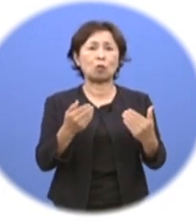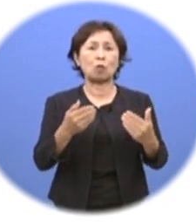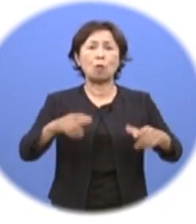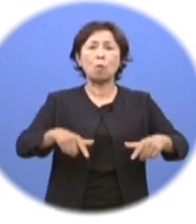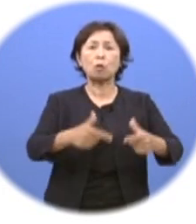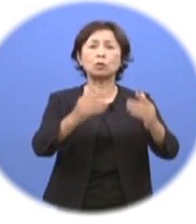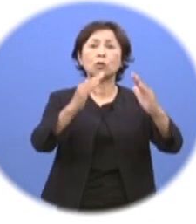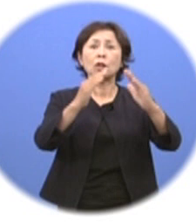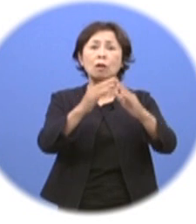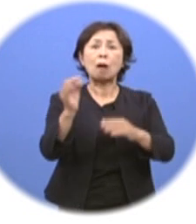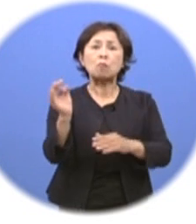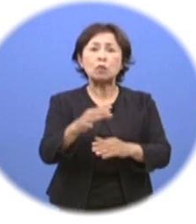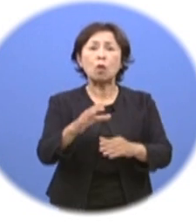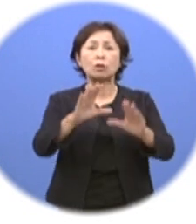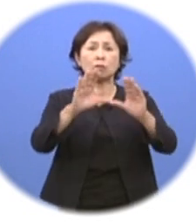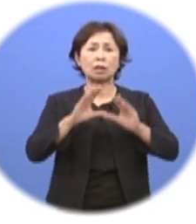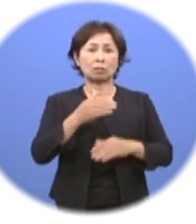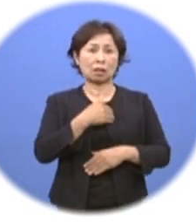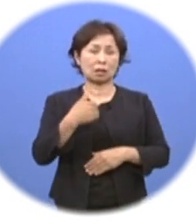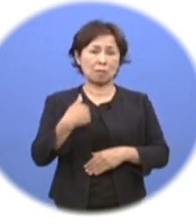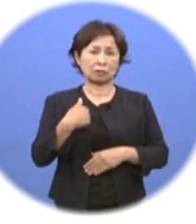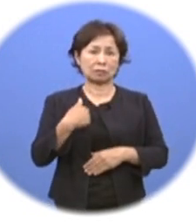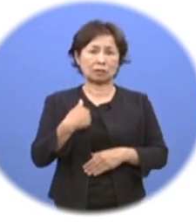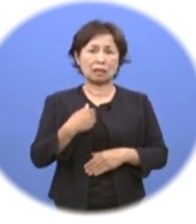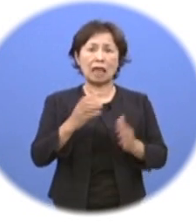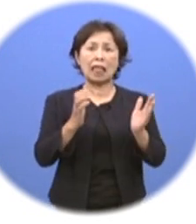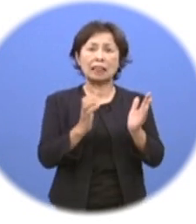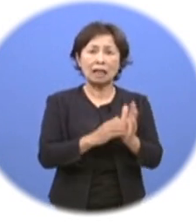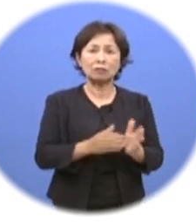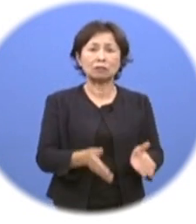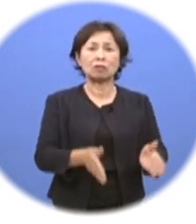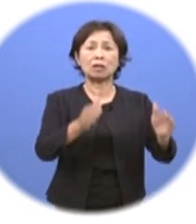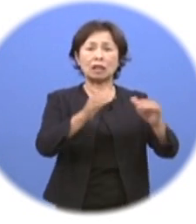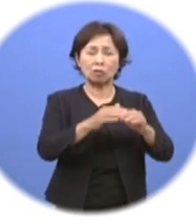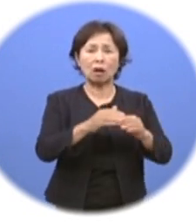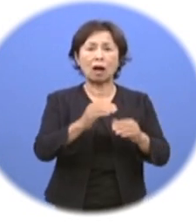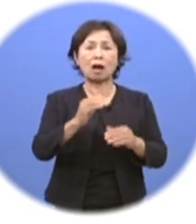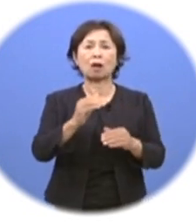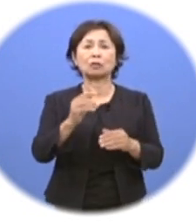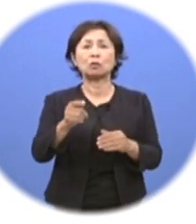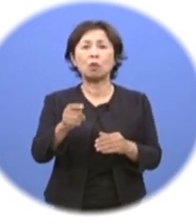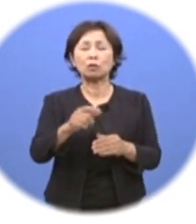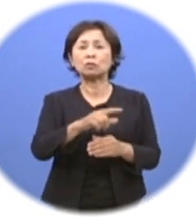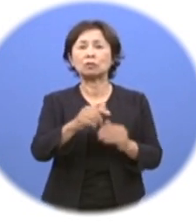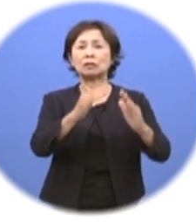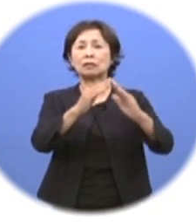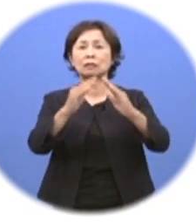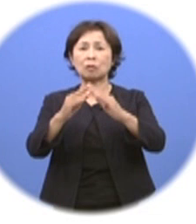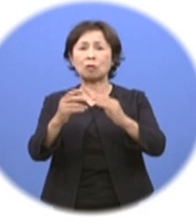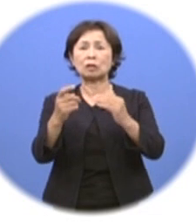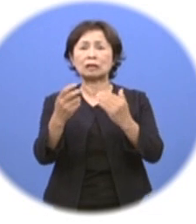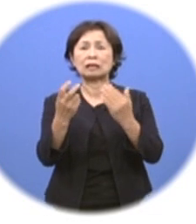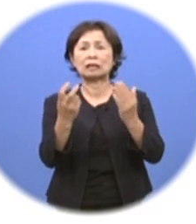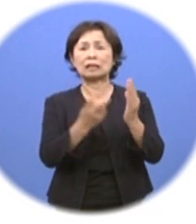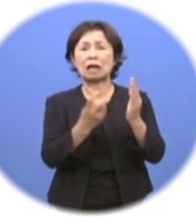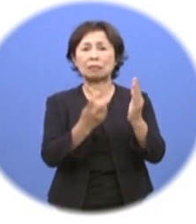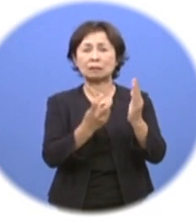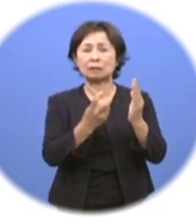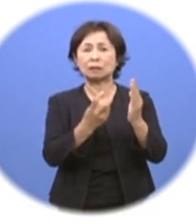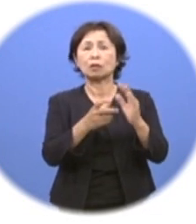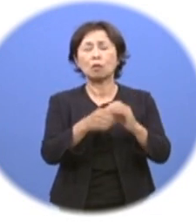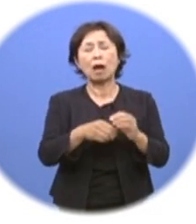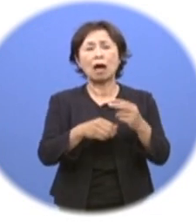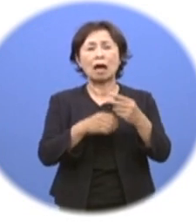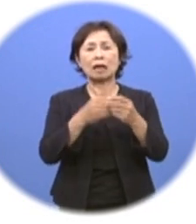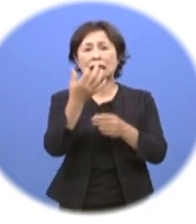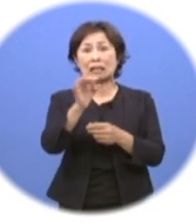るようになっています。鉄骨造や鉄筋コンクリート造の非木造住宅を耐震診断する場合には費用の3分の